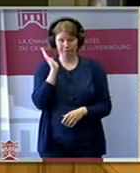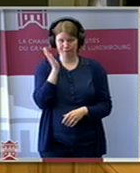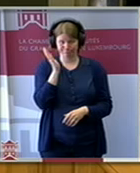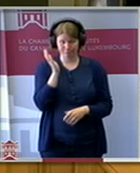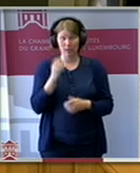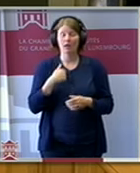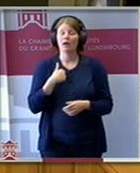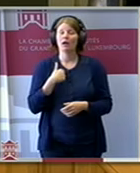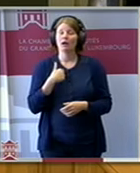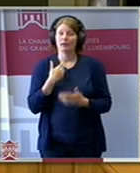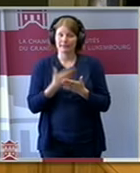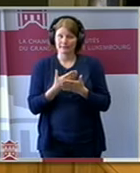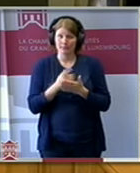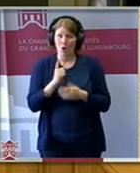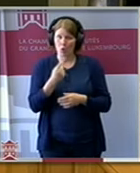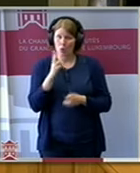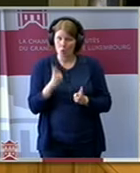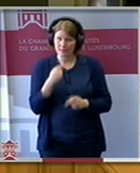von Menger Riet. Dafür wollte ich auch noch so,